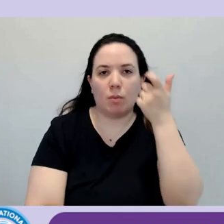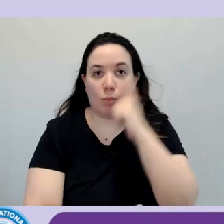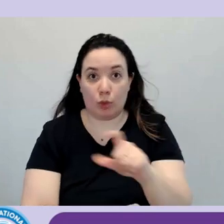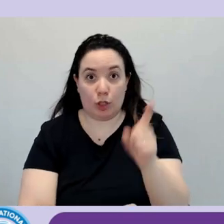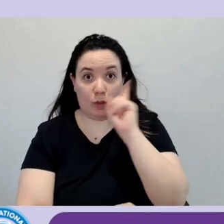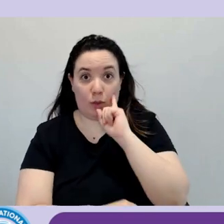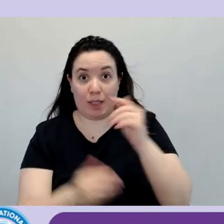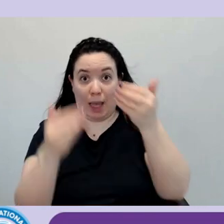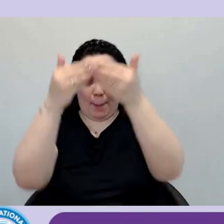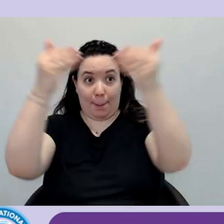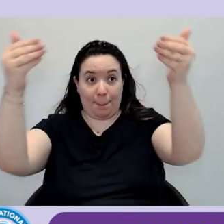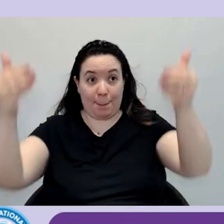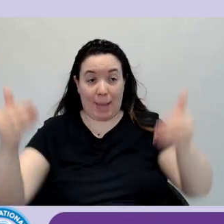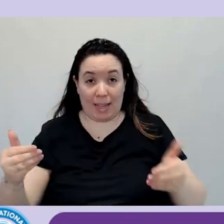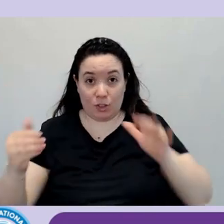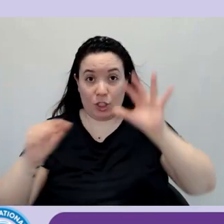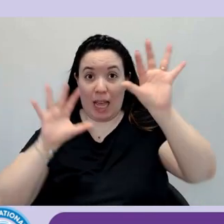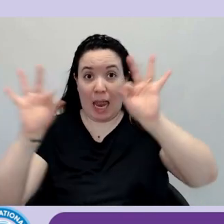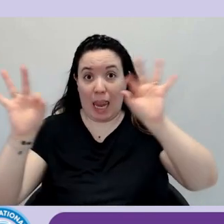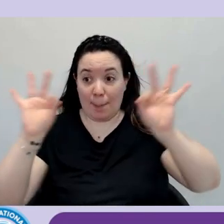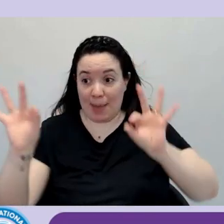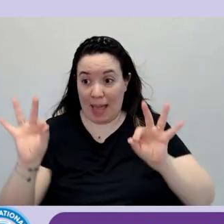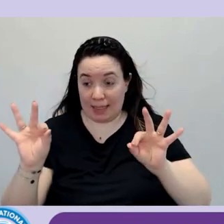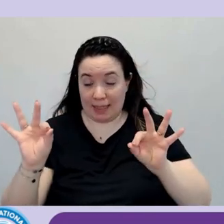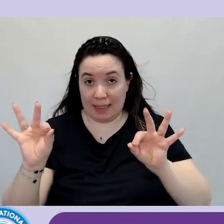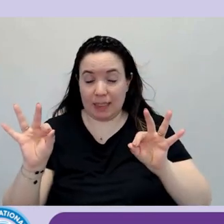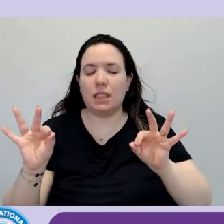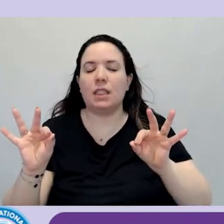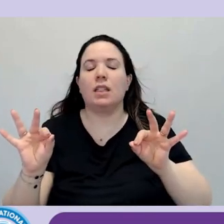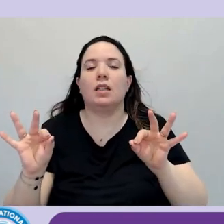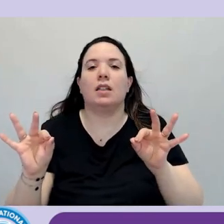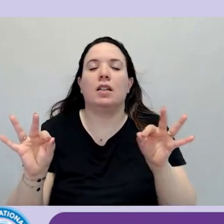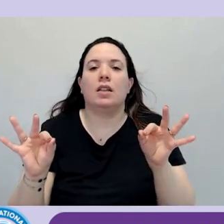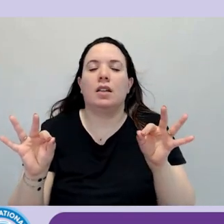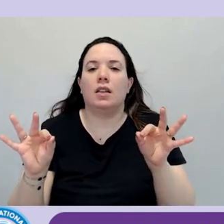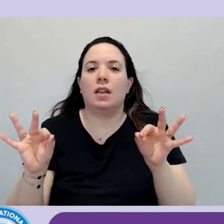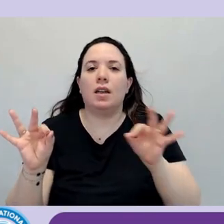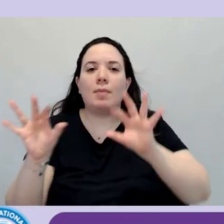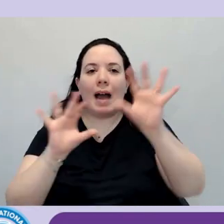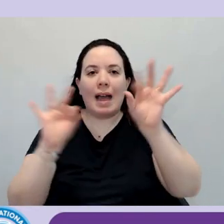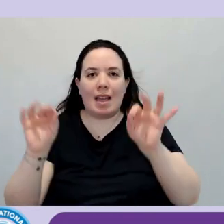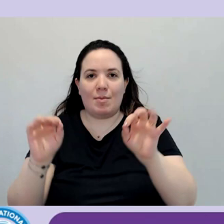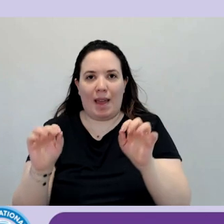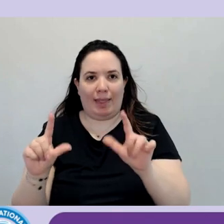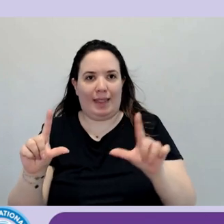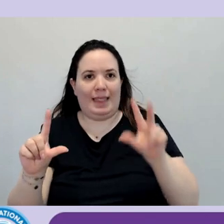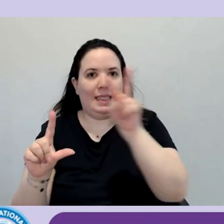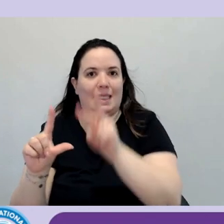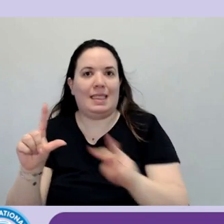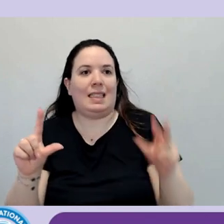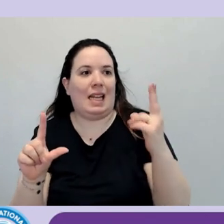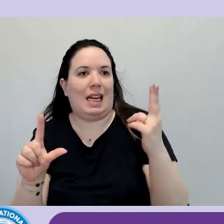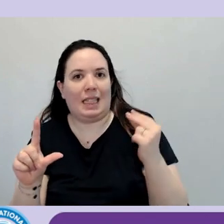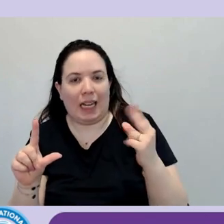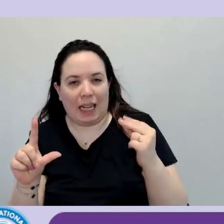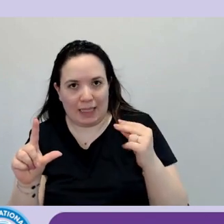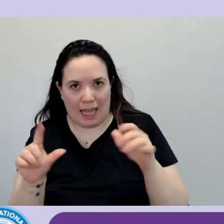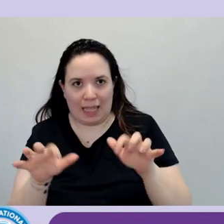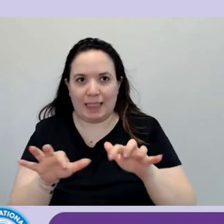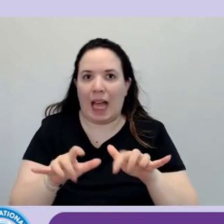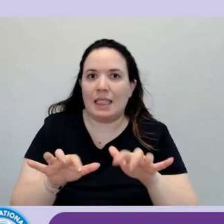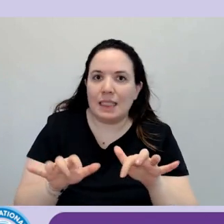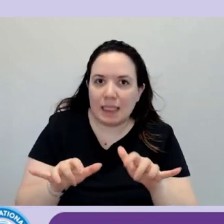oggetti o sono presenti elementi che non si riescono a raggiungere o con la tastiera